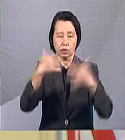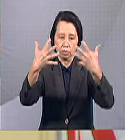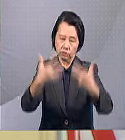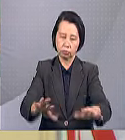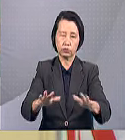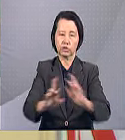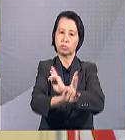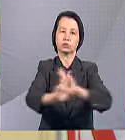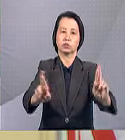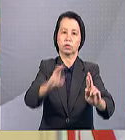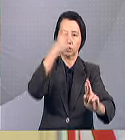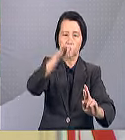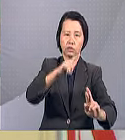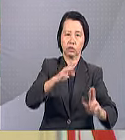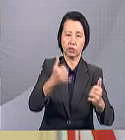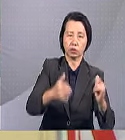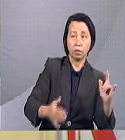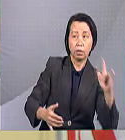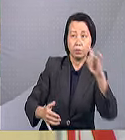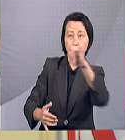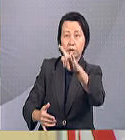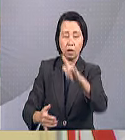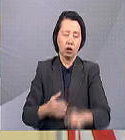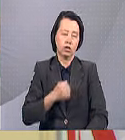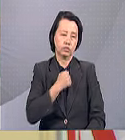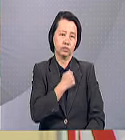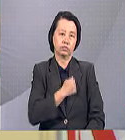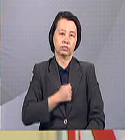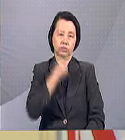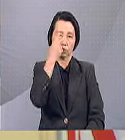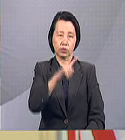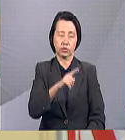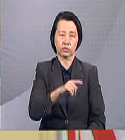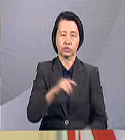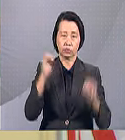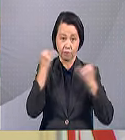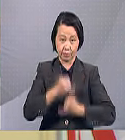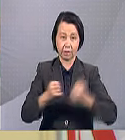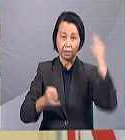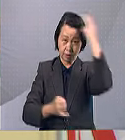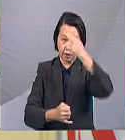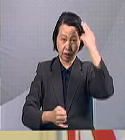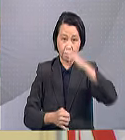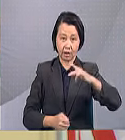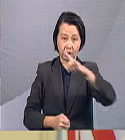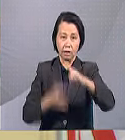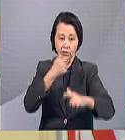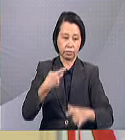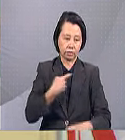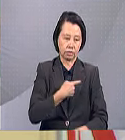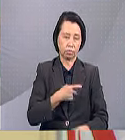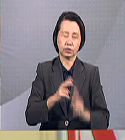sudah bersiap sedia untuk ke Makkatul Mukarramah untuk menunaikan ibadah haji kerana